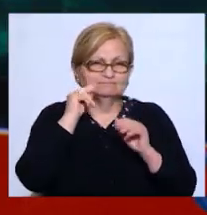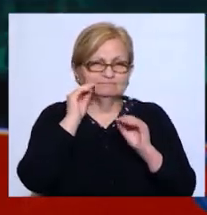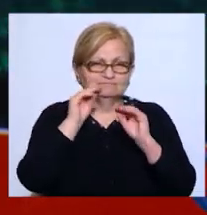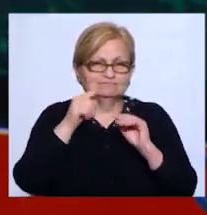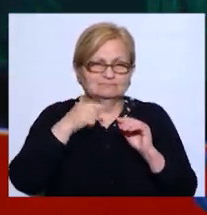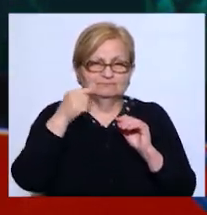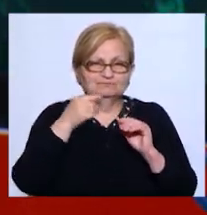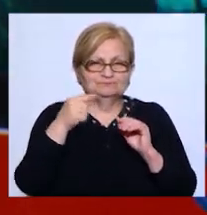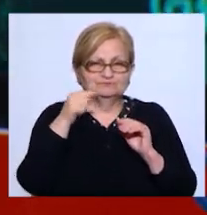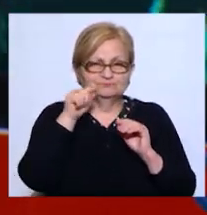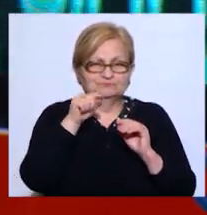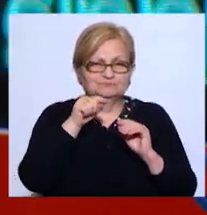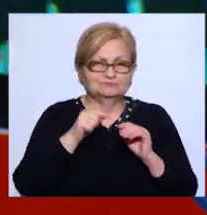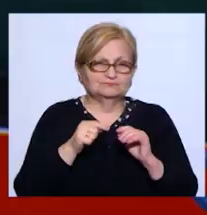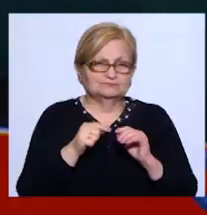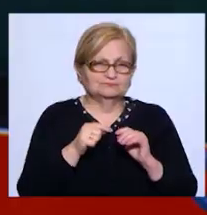ის იქ